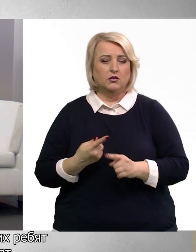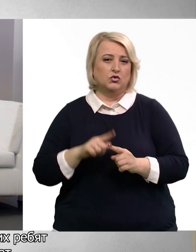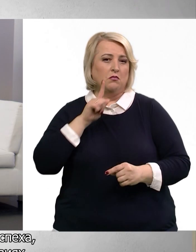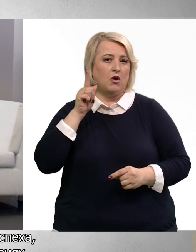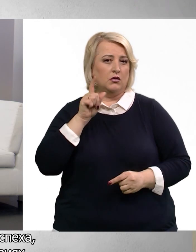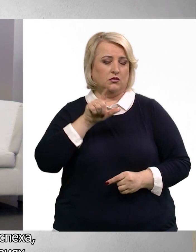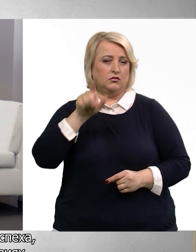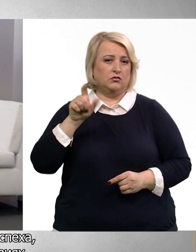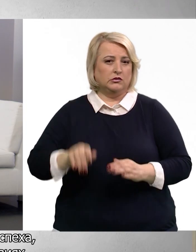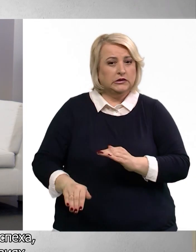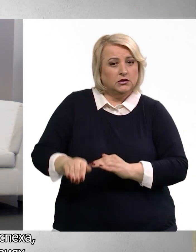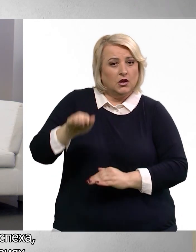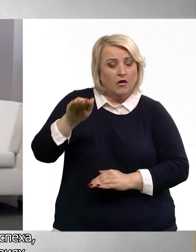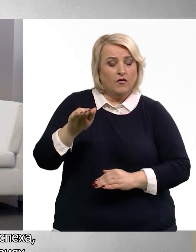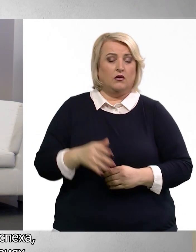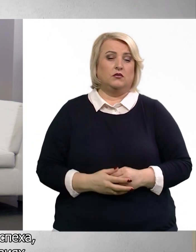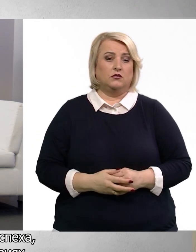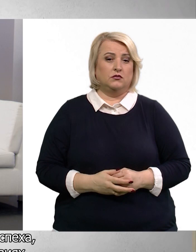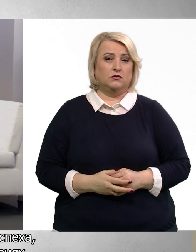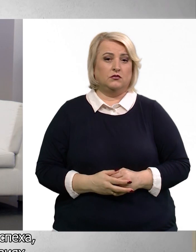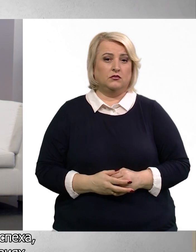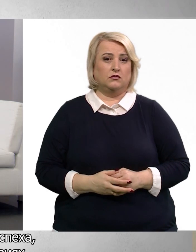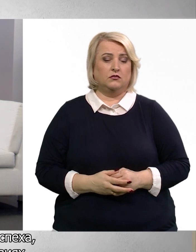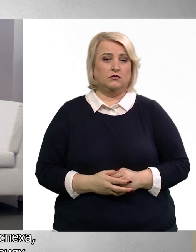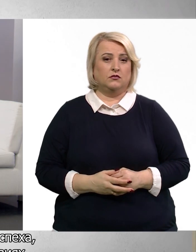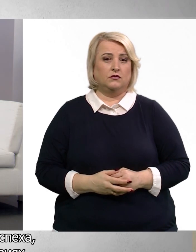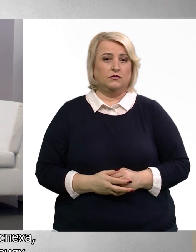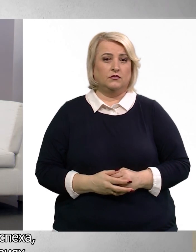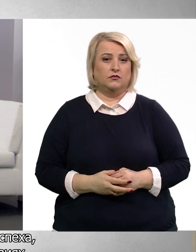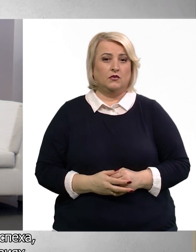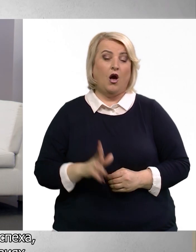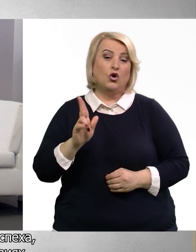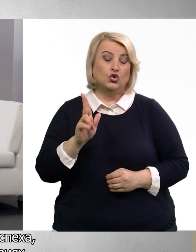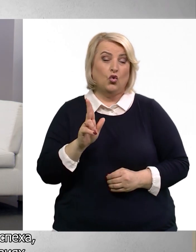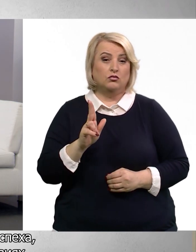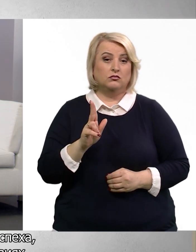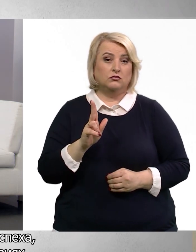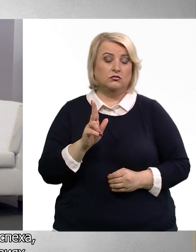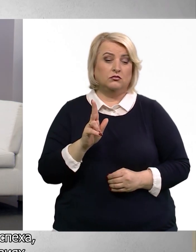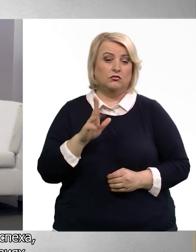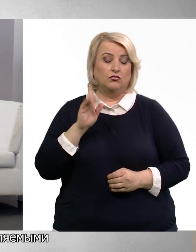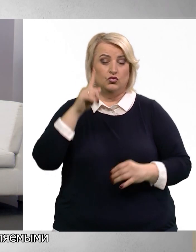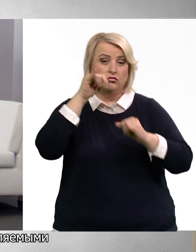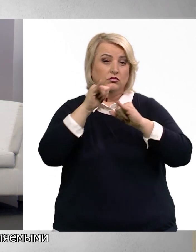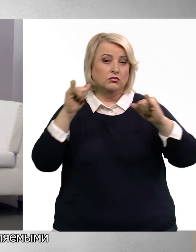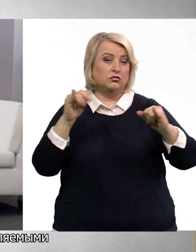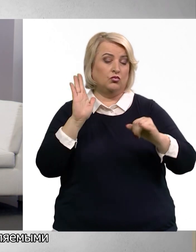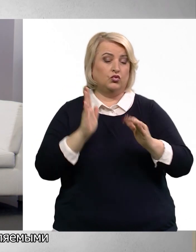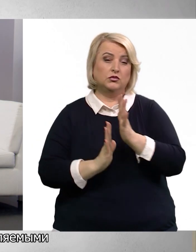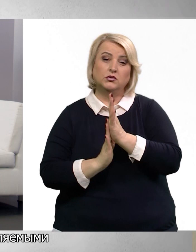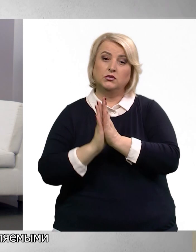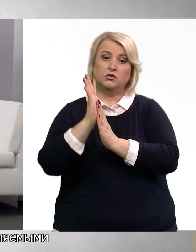acești tineri de mici și cei care vor răzbuti, ei în schimb vor răzbuti foarte foarte bine,